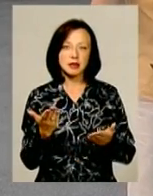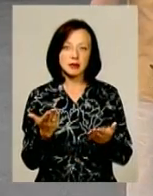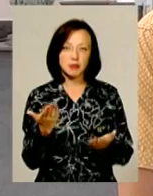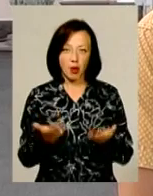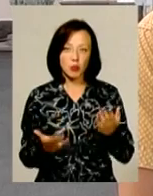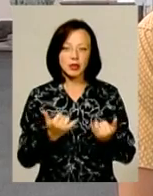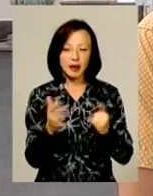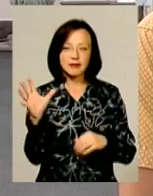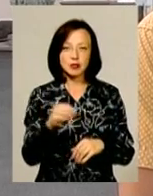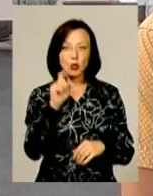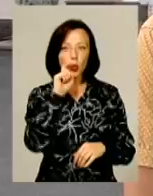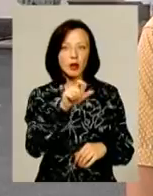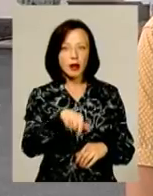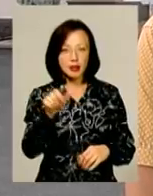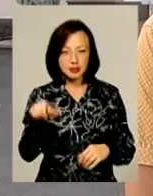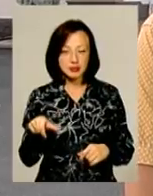всіх українців